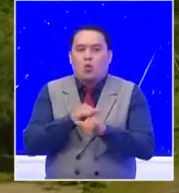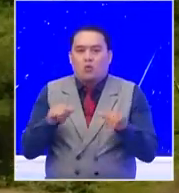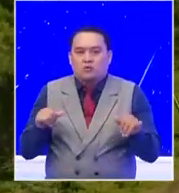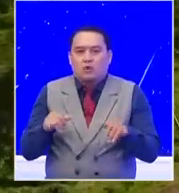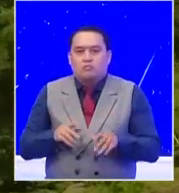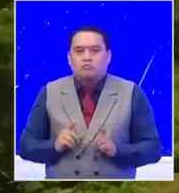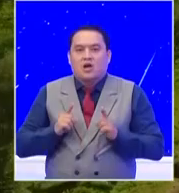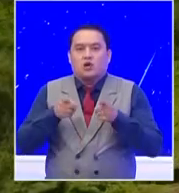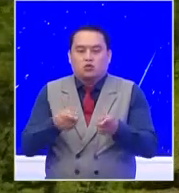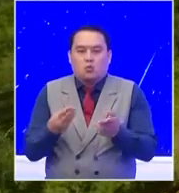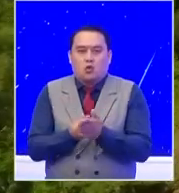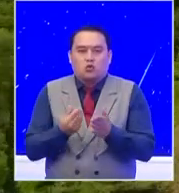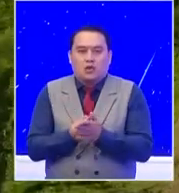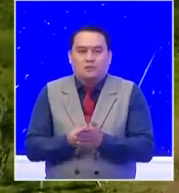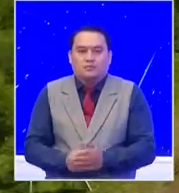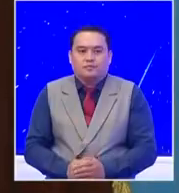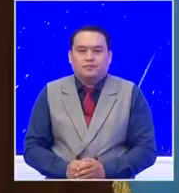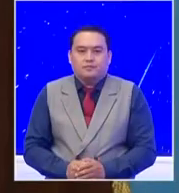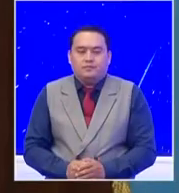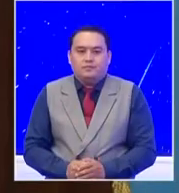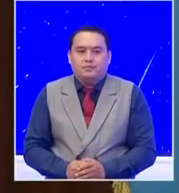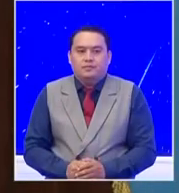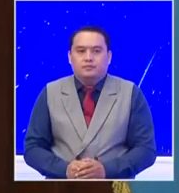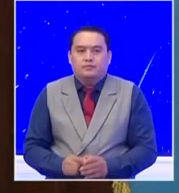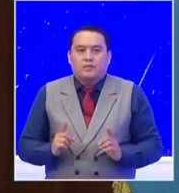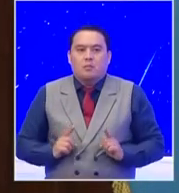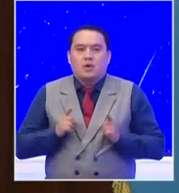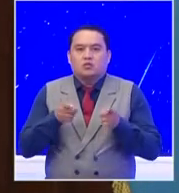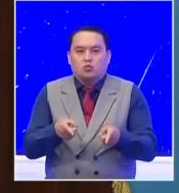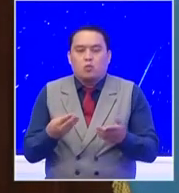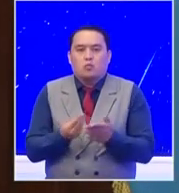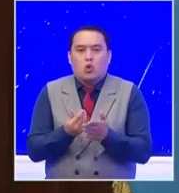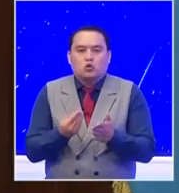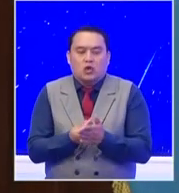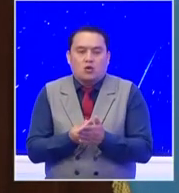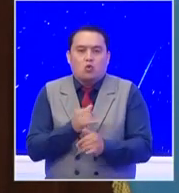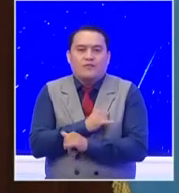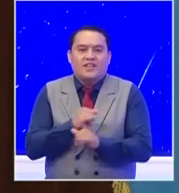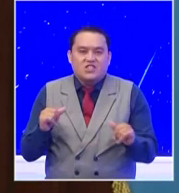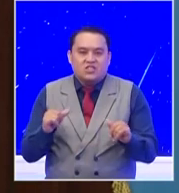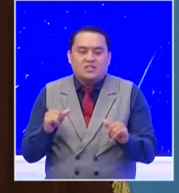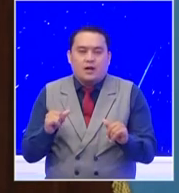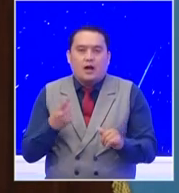и поступления в местную казну. Поступление в бюджет увеличился с